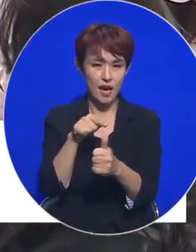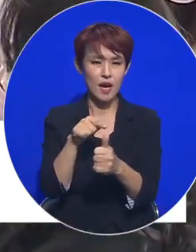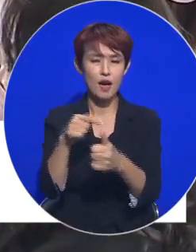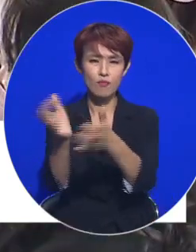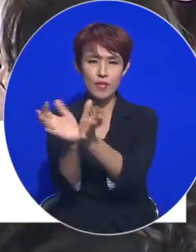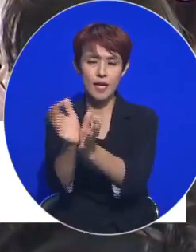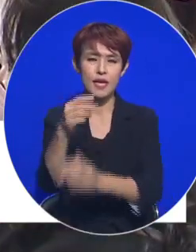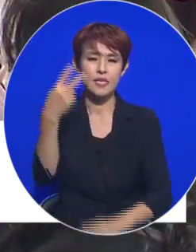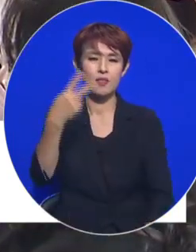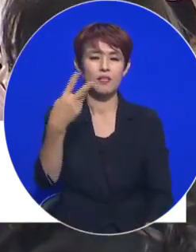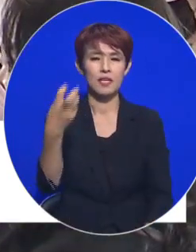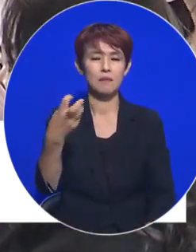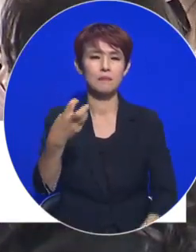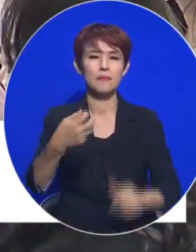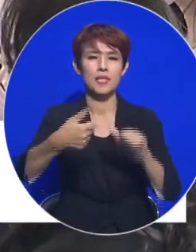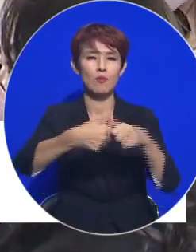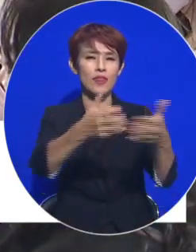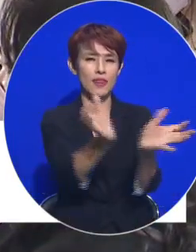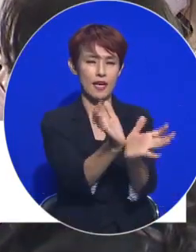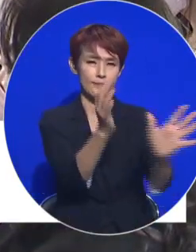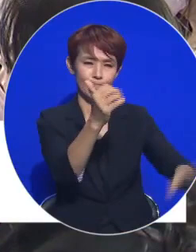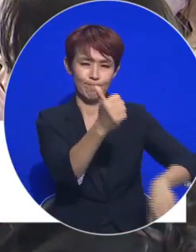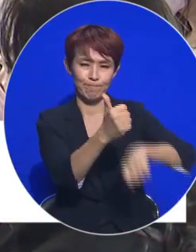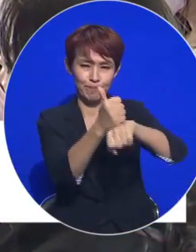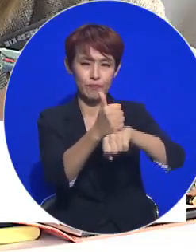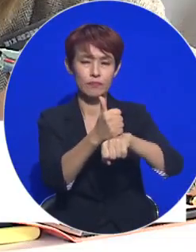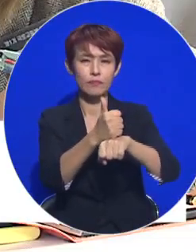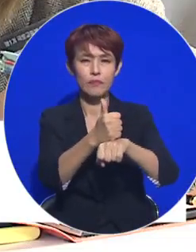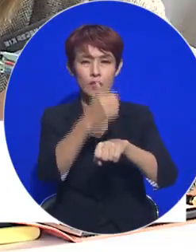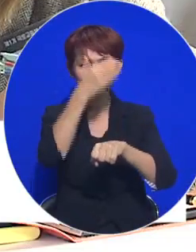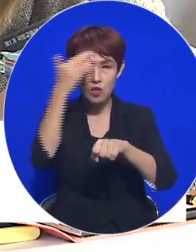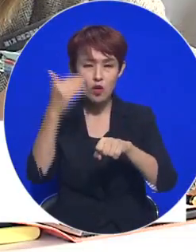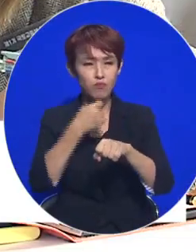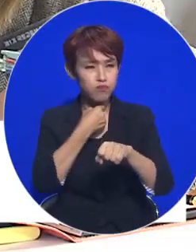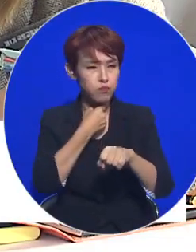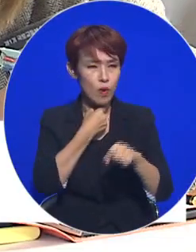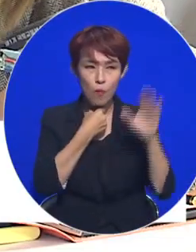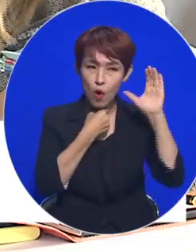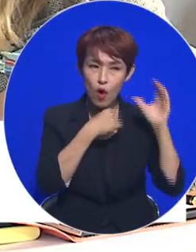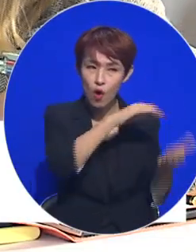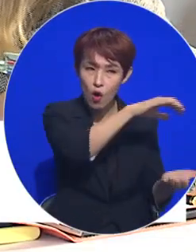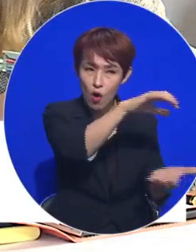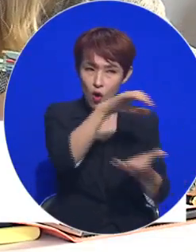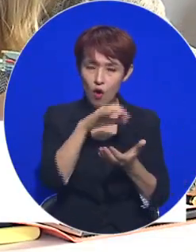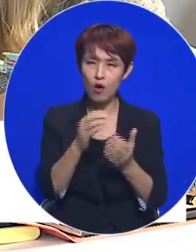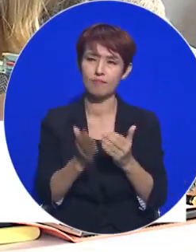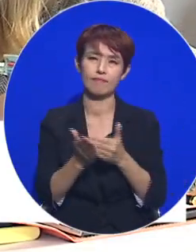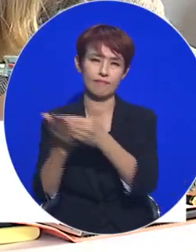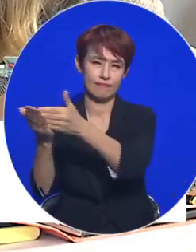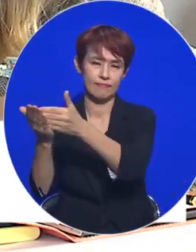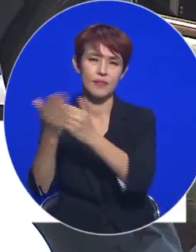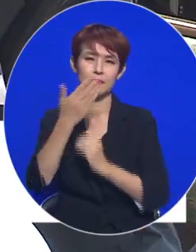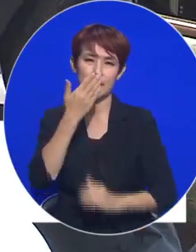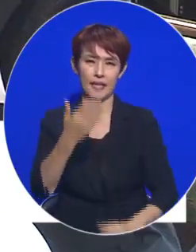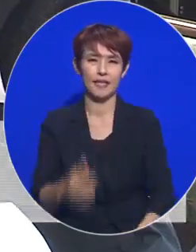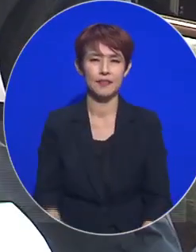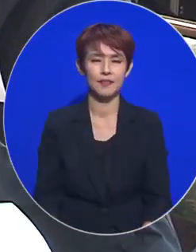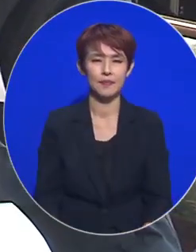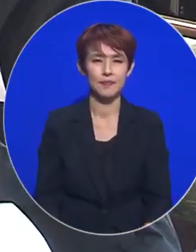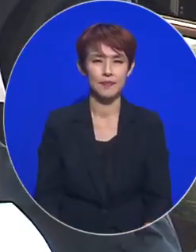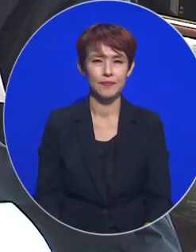부처의 2030 자문단을 이끌며 정책에 대한 청년 세대의 의견을 기관장에게 직접 전달하는 역할을 맡게